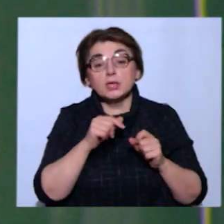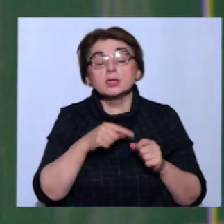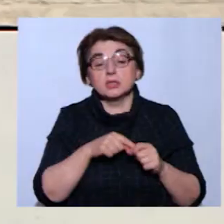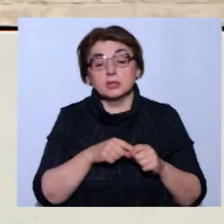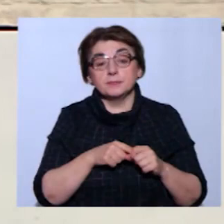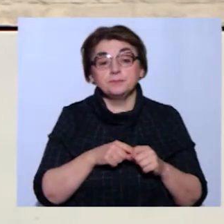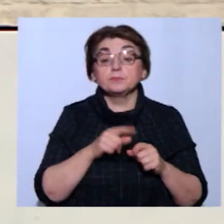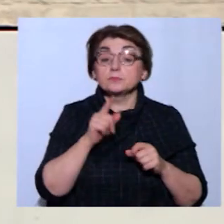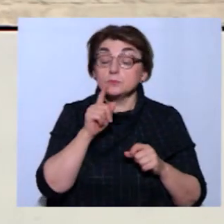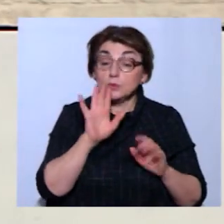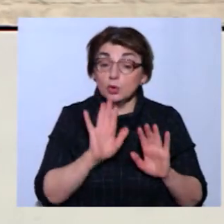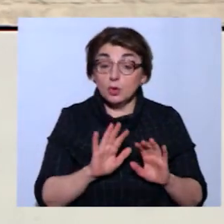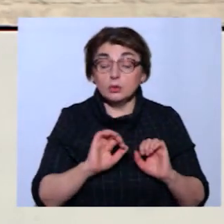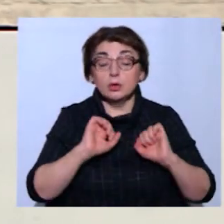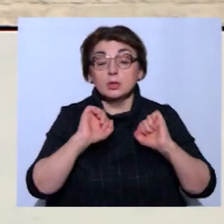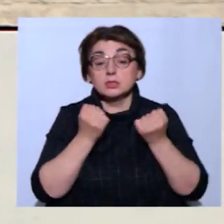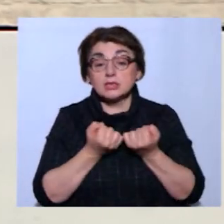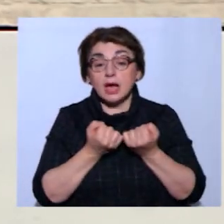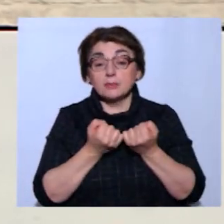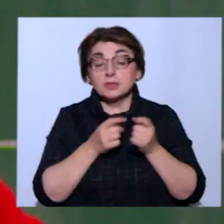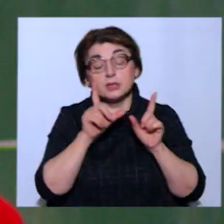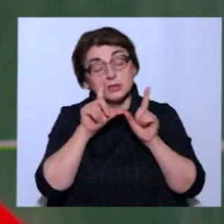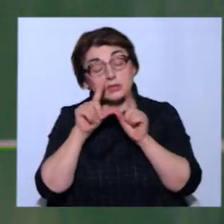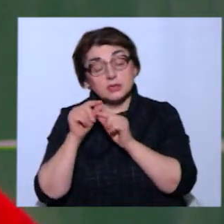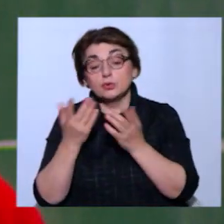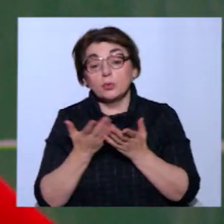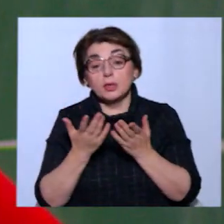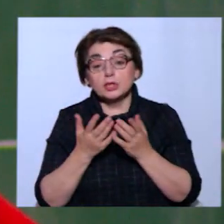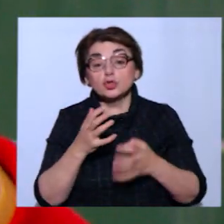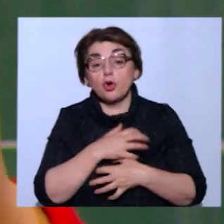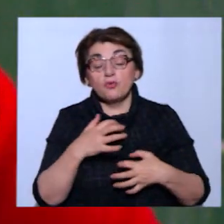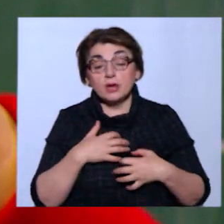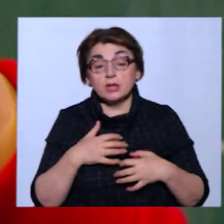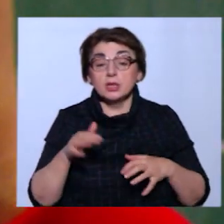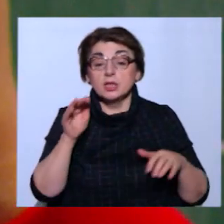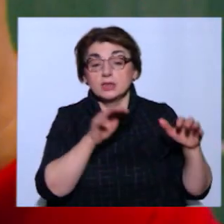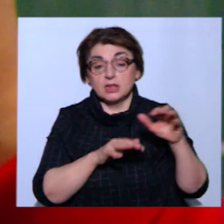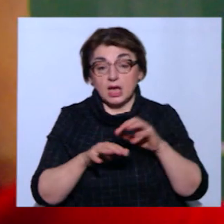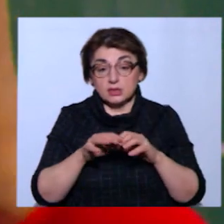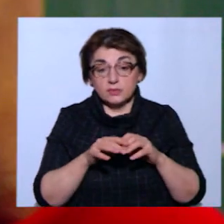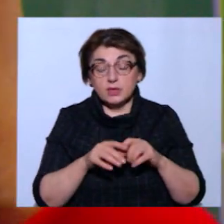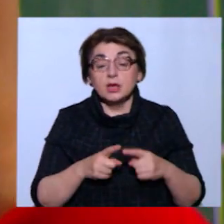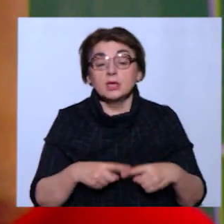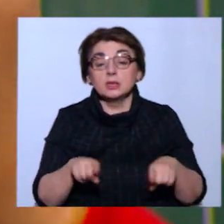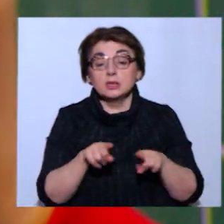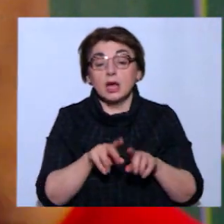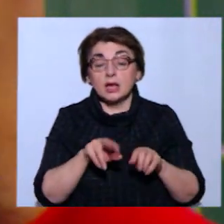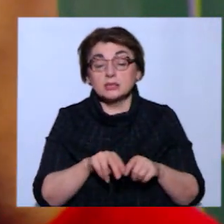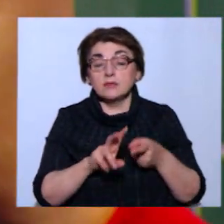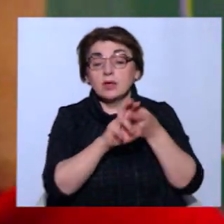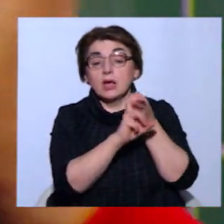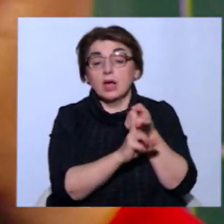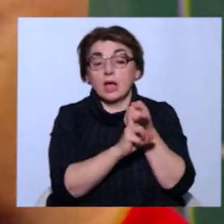ასევე ზამთრის ძილთან დაკავშირებით ვისაუბრეთ დათვზე და ღამურაზე, ღამურა